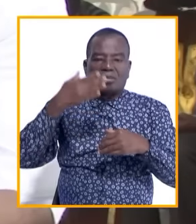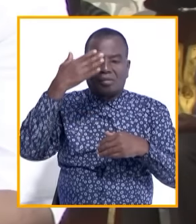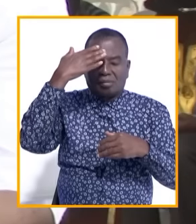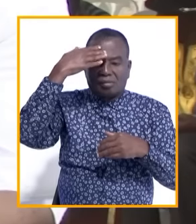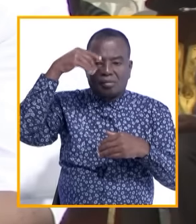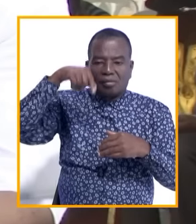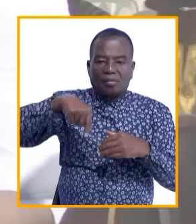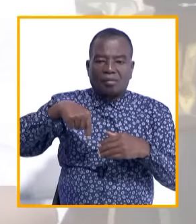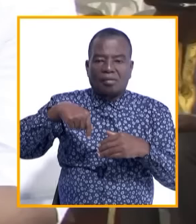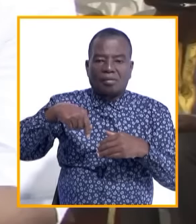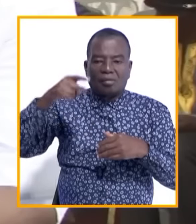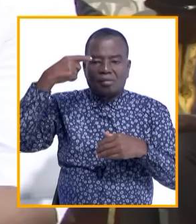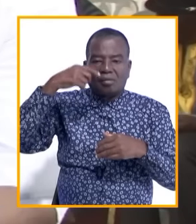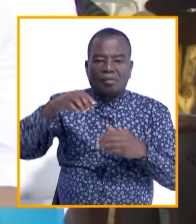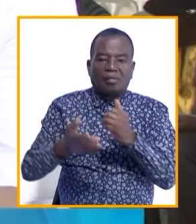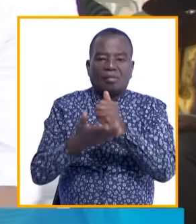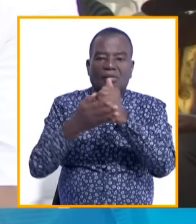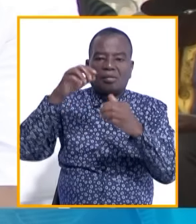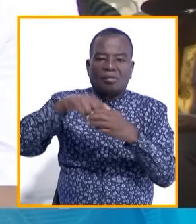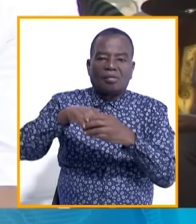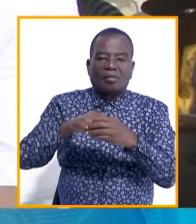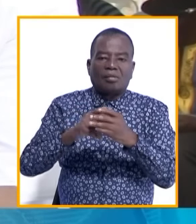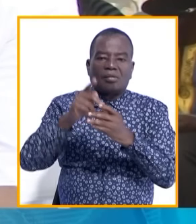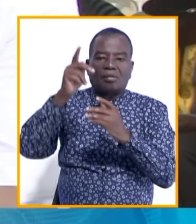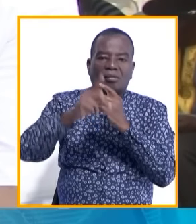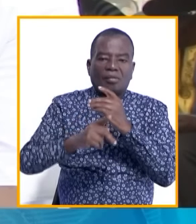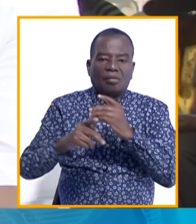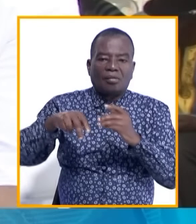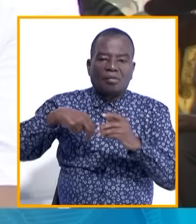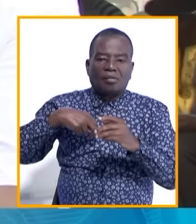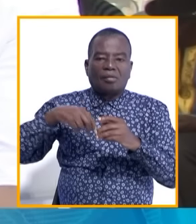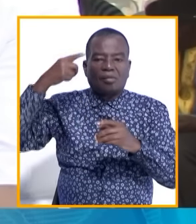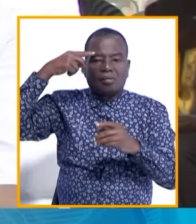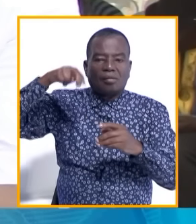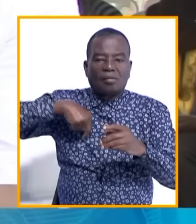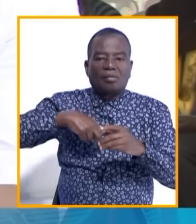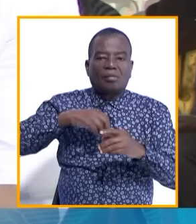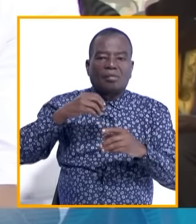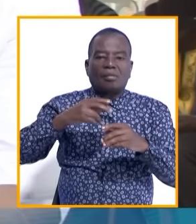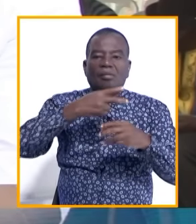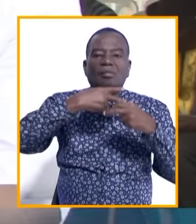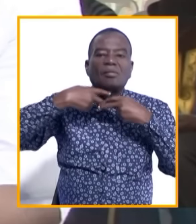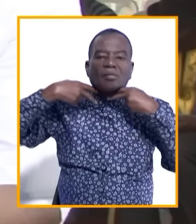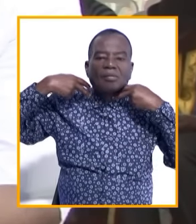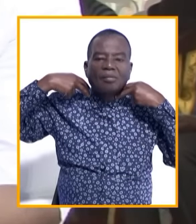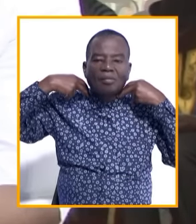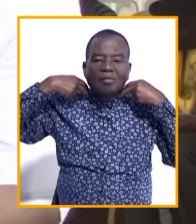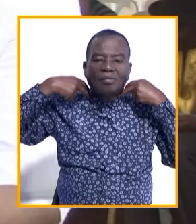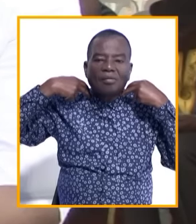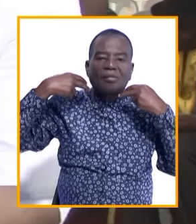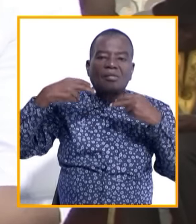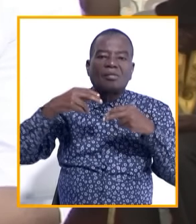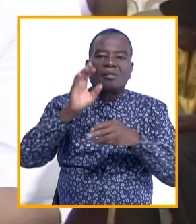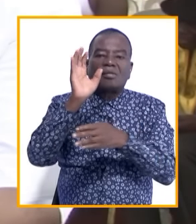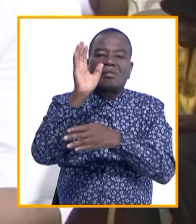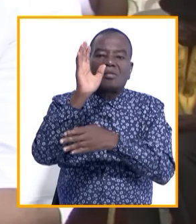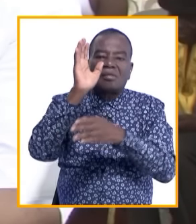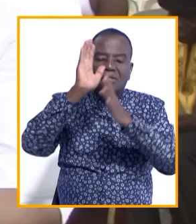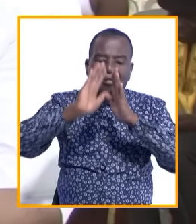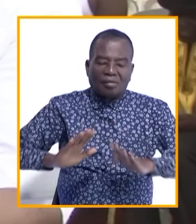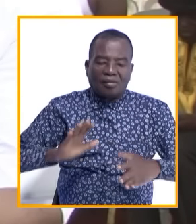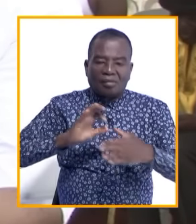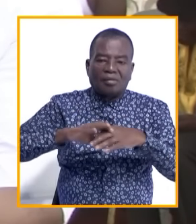prochaines. Planter un arbre. Nous savons que l'État est déjà dans ce projet et nous voulons emboîter le pas à l'État. Pour nous, pasteurs,